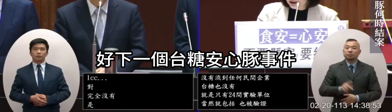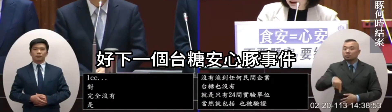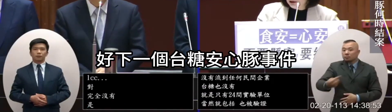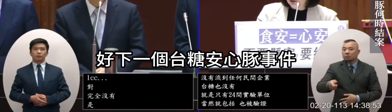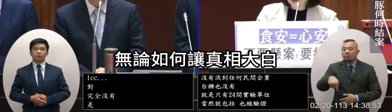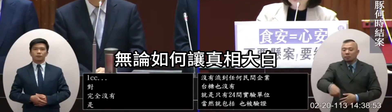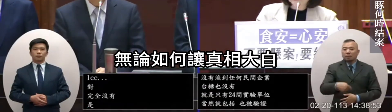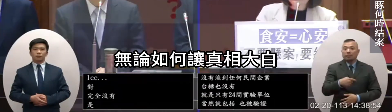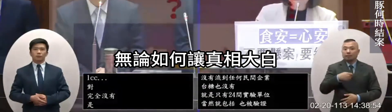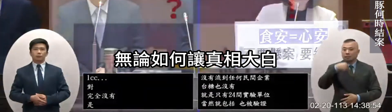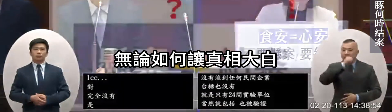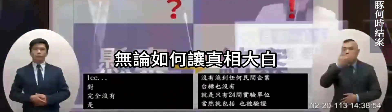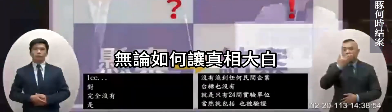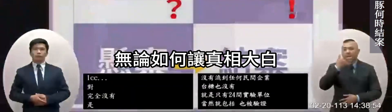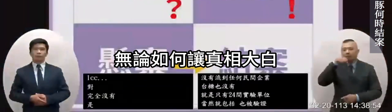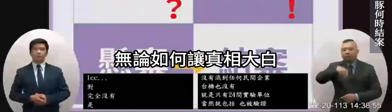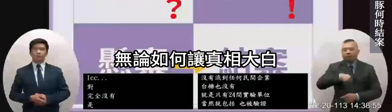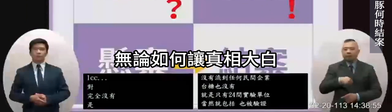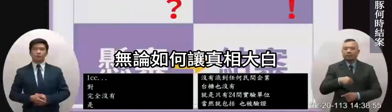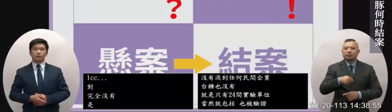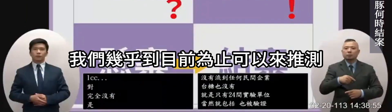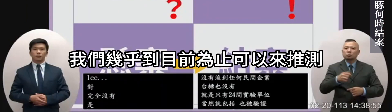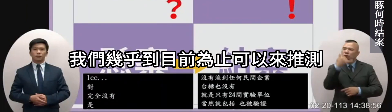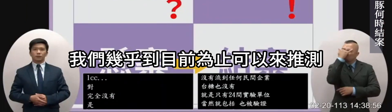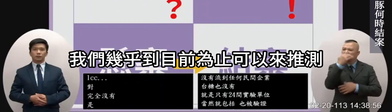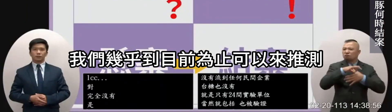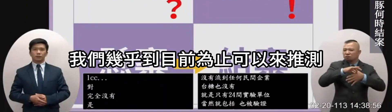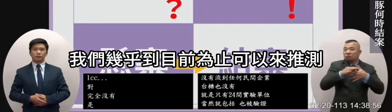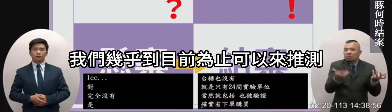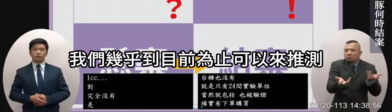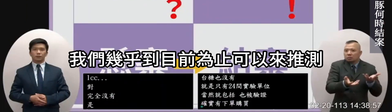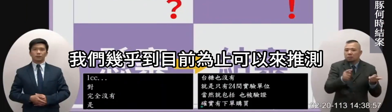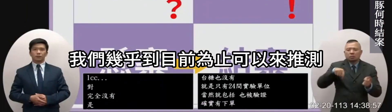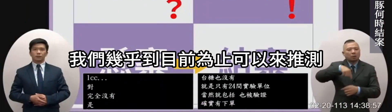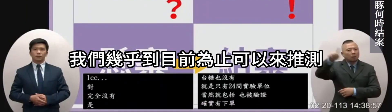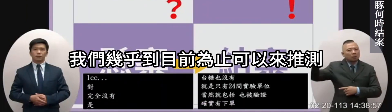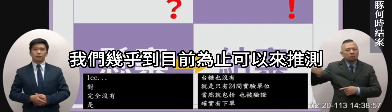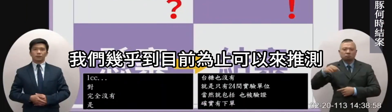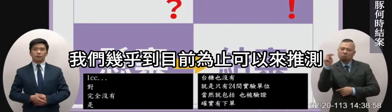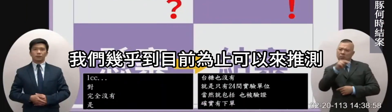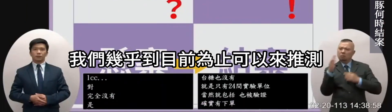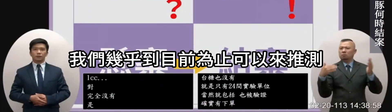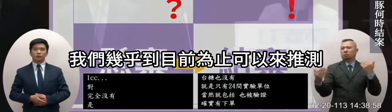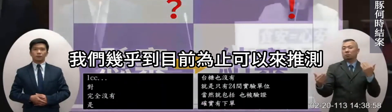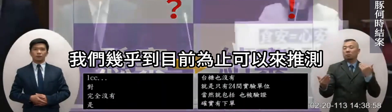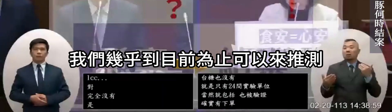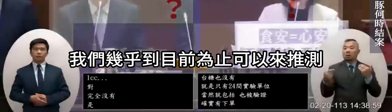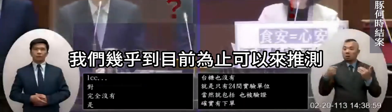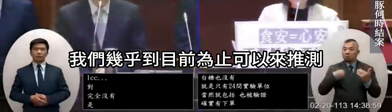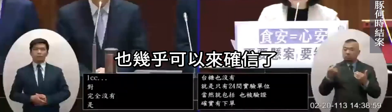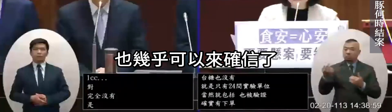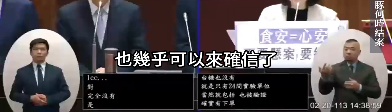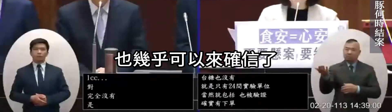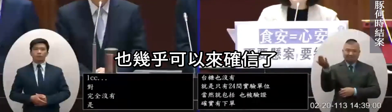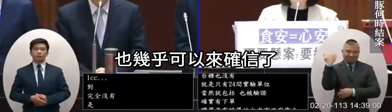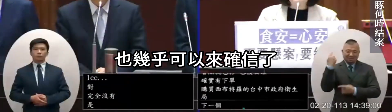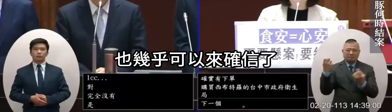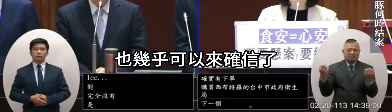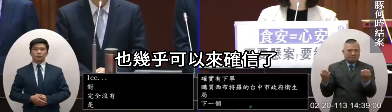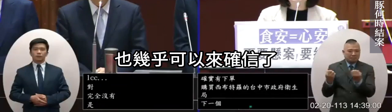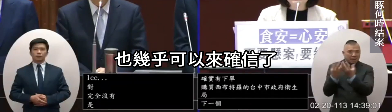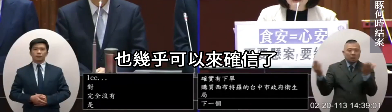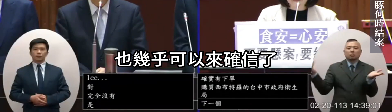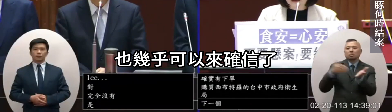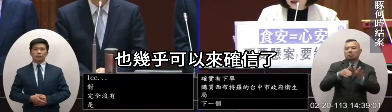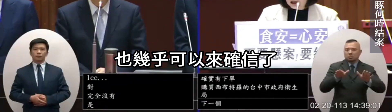安心屯事件无论如何让真相大白，我们几乎到目前为止可以来推测，也几乎可以